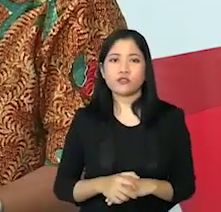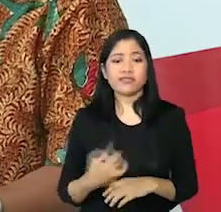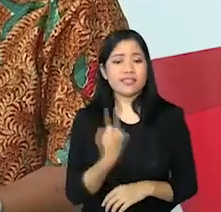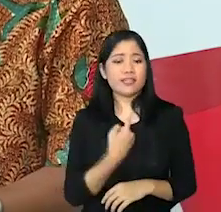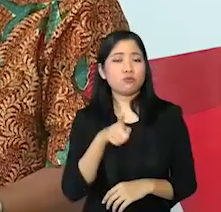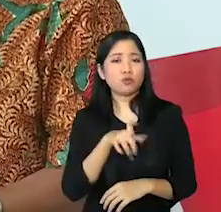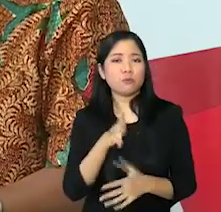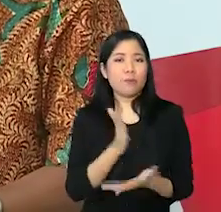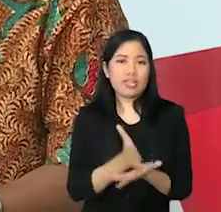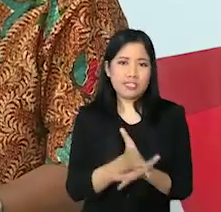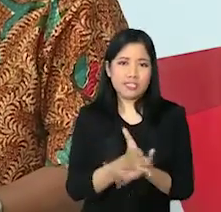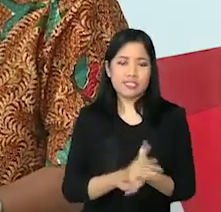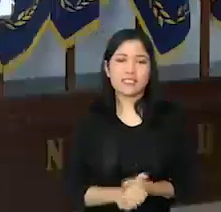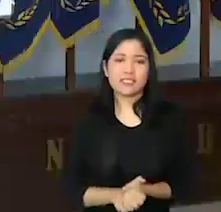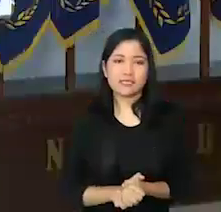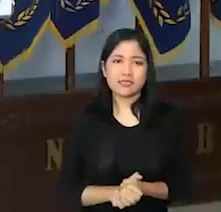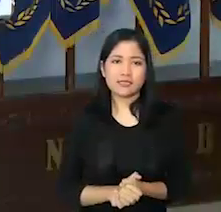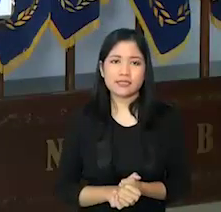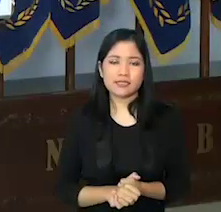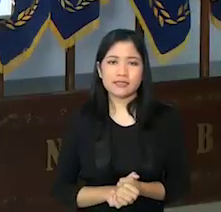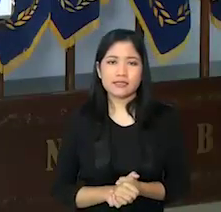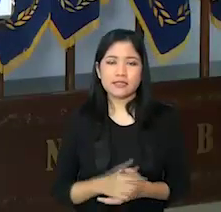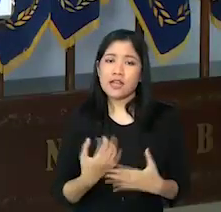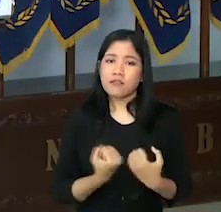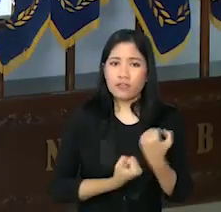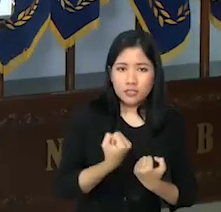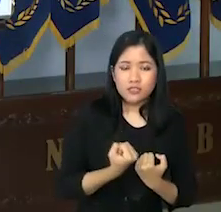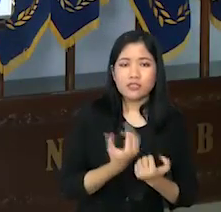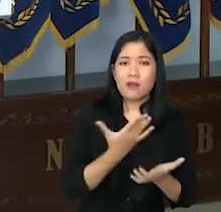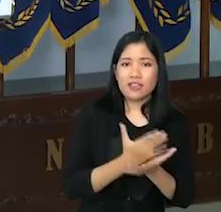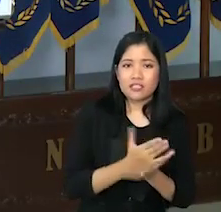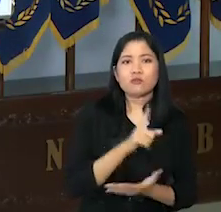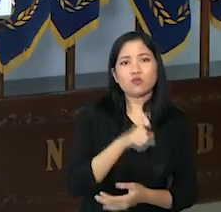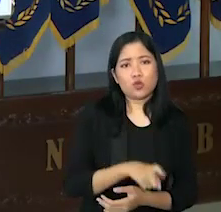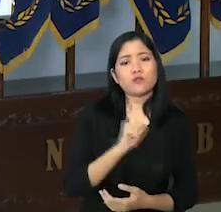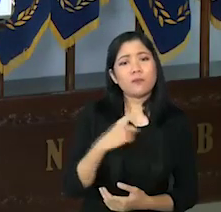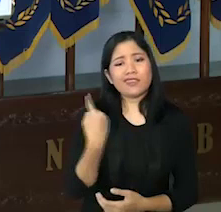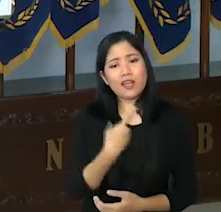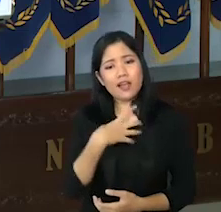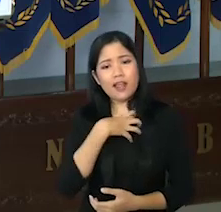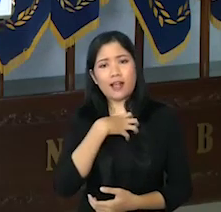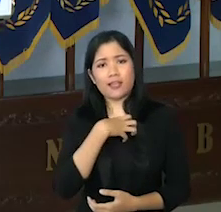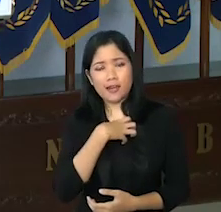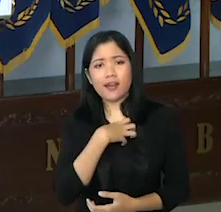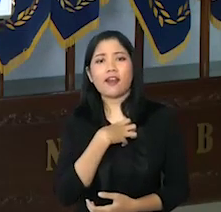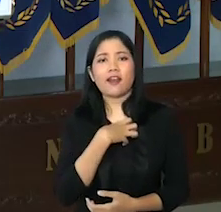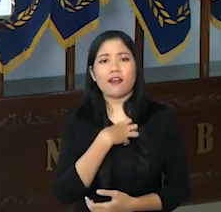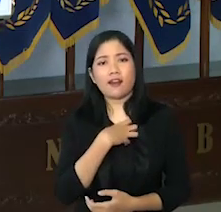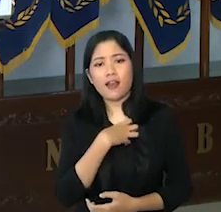batasi Hai mengapa dibatasi karena kita yakini banyak